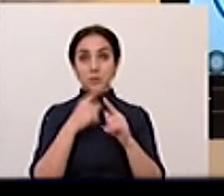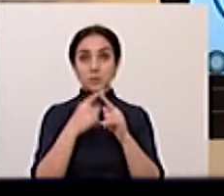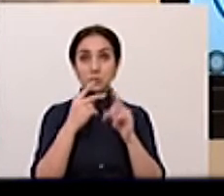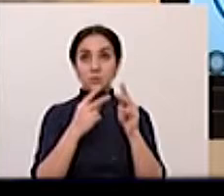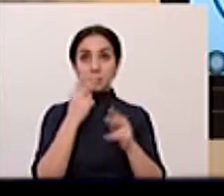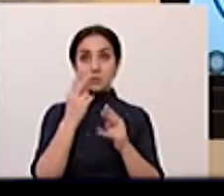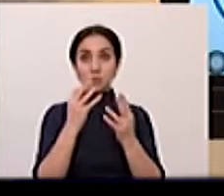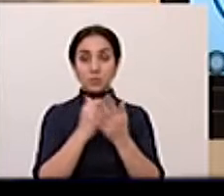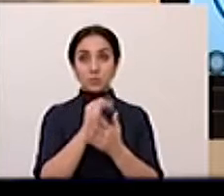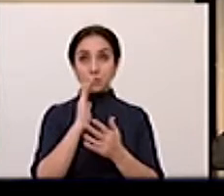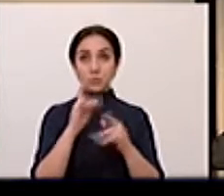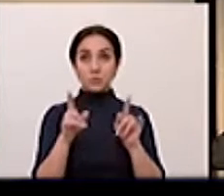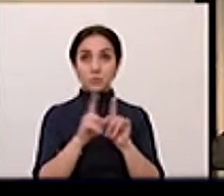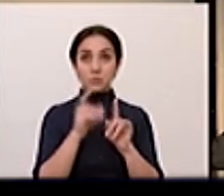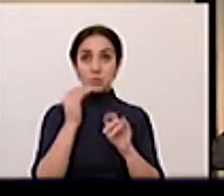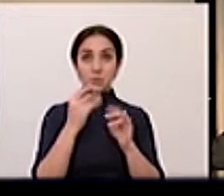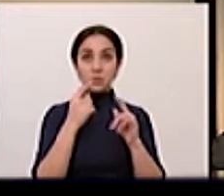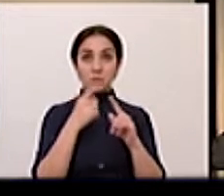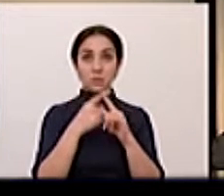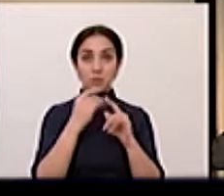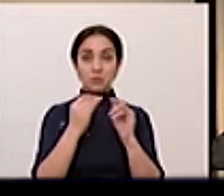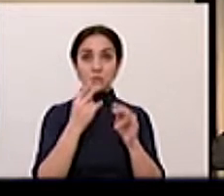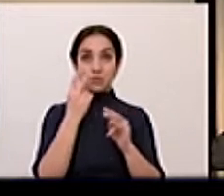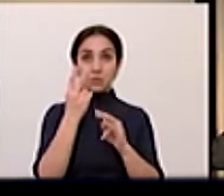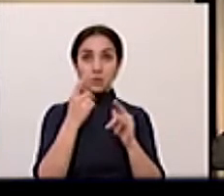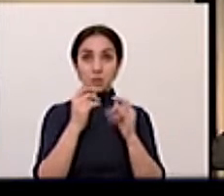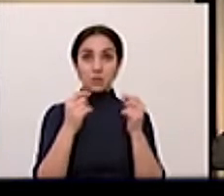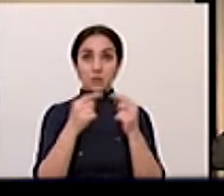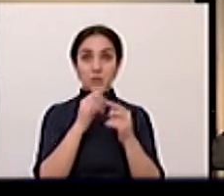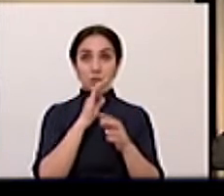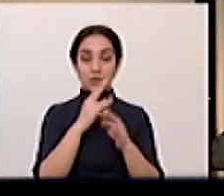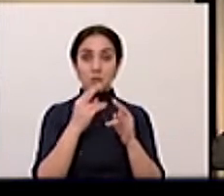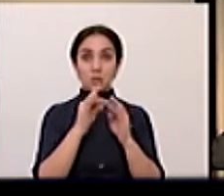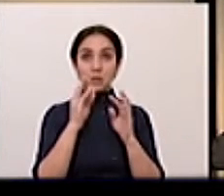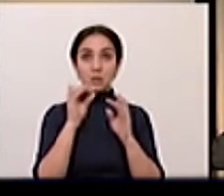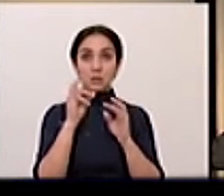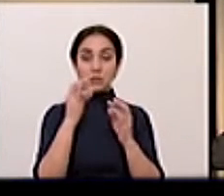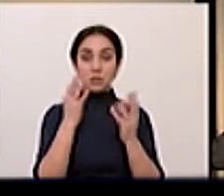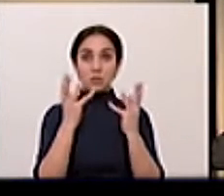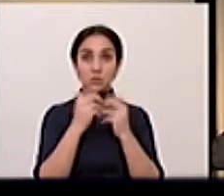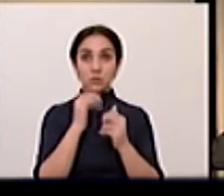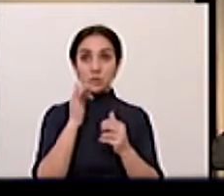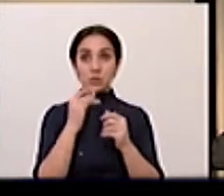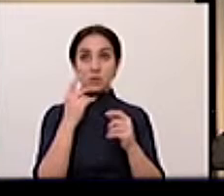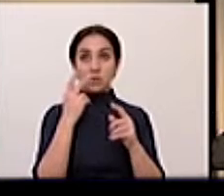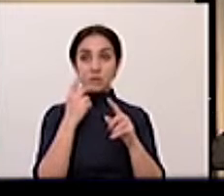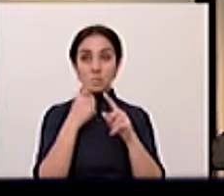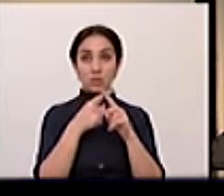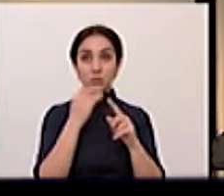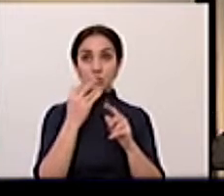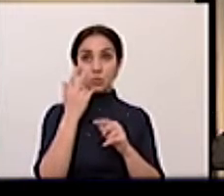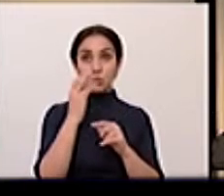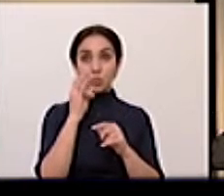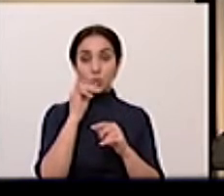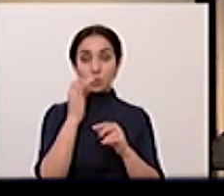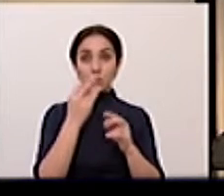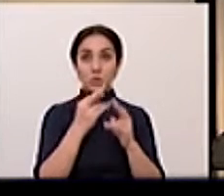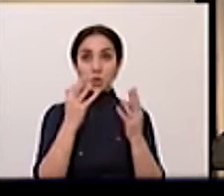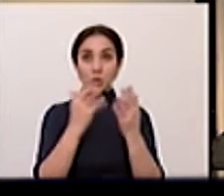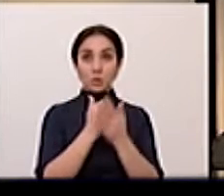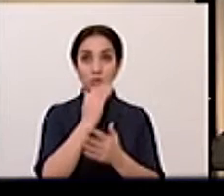hosil bo'ladi. Biz esa x ning kvadratidan aniqmas integralni hisoblasak, x ning kubi taqsim 3 hosil